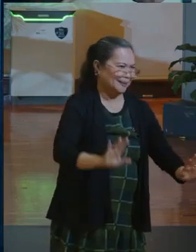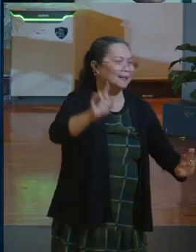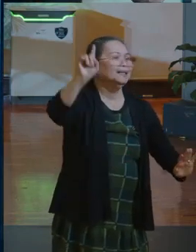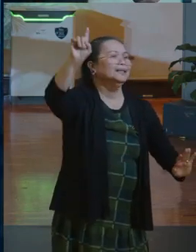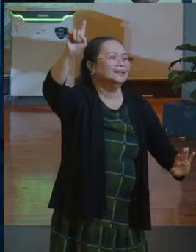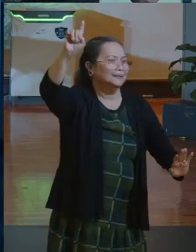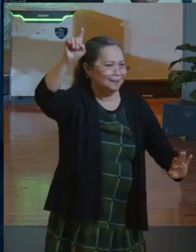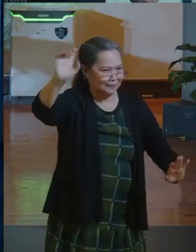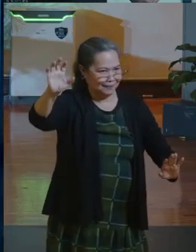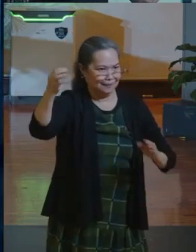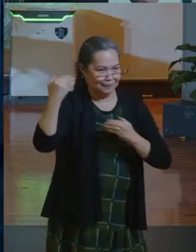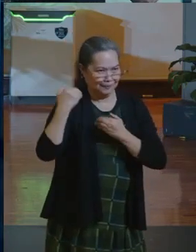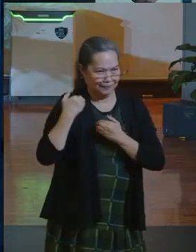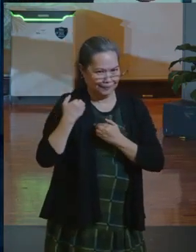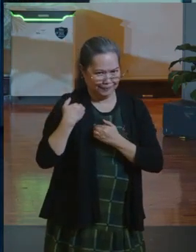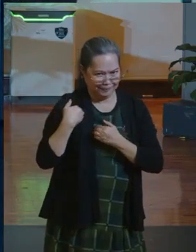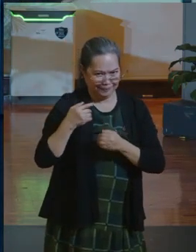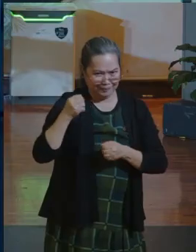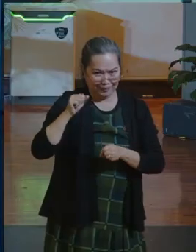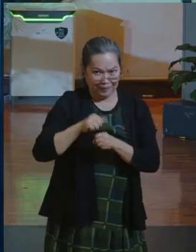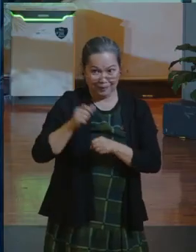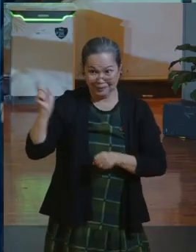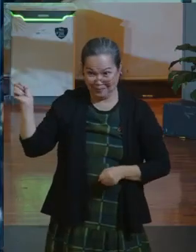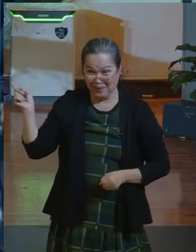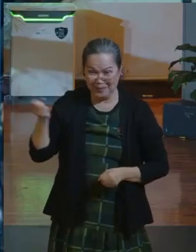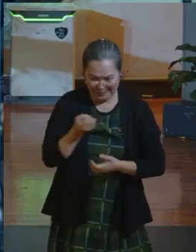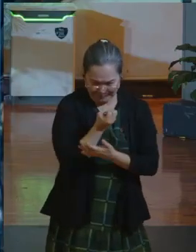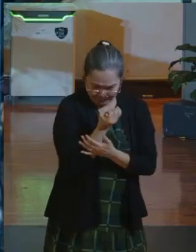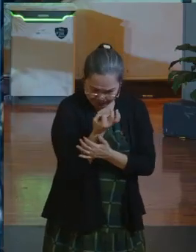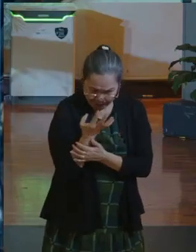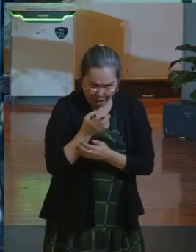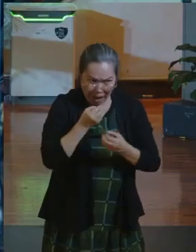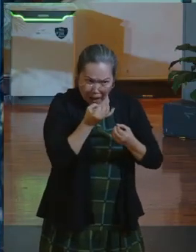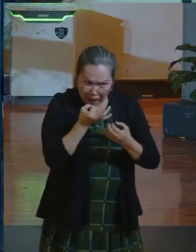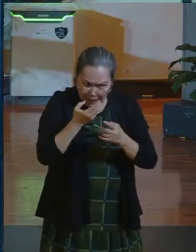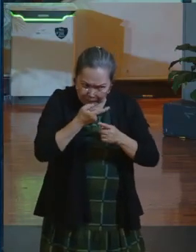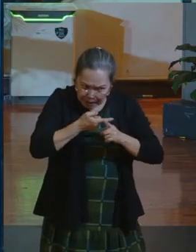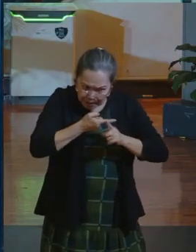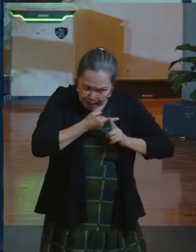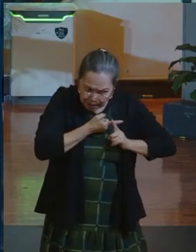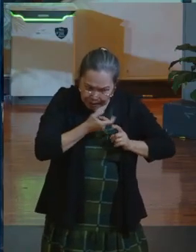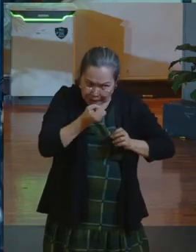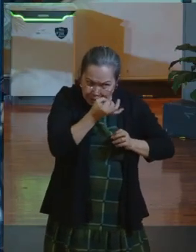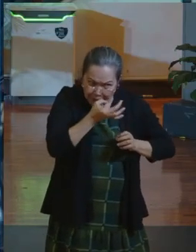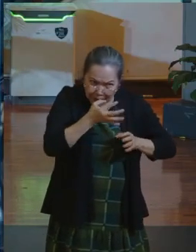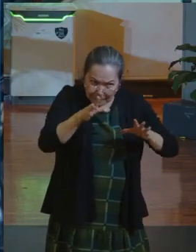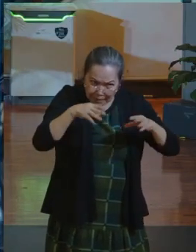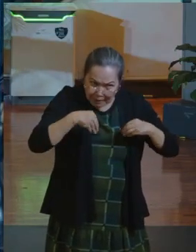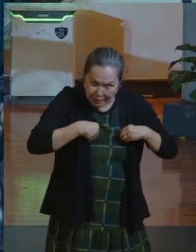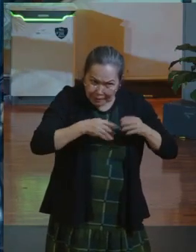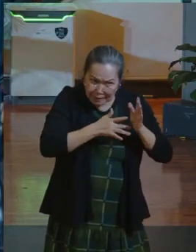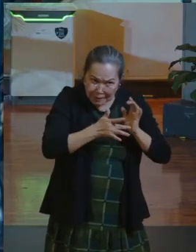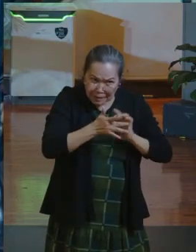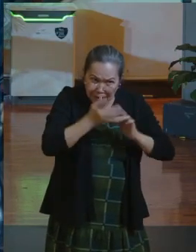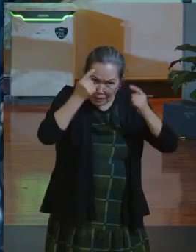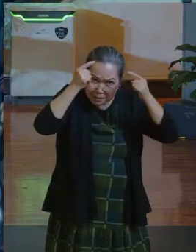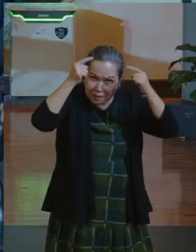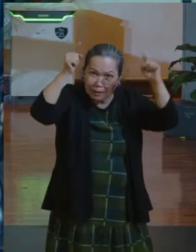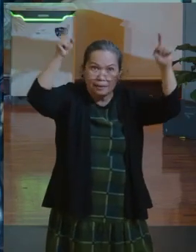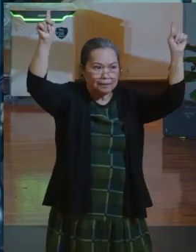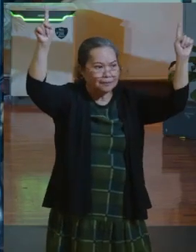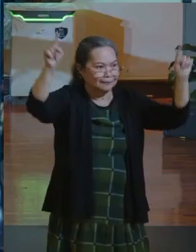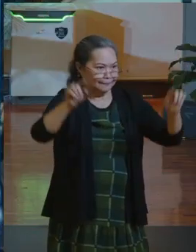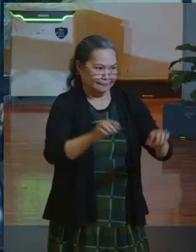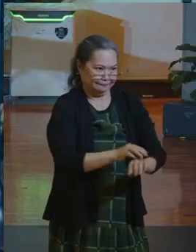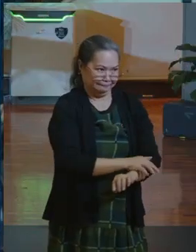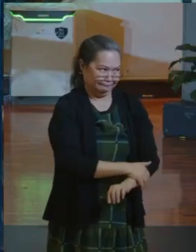para kumpleto ang ating mga numero. Gusto natin ng key success factors.